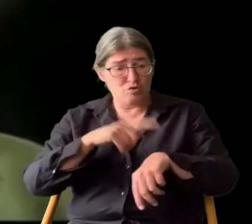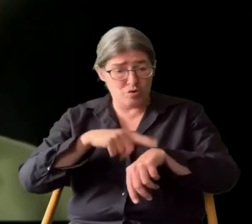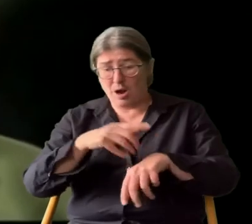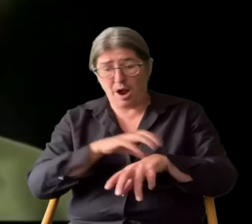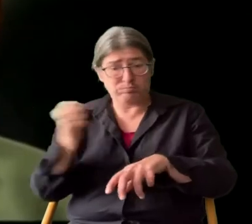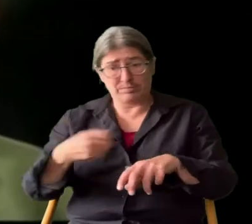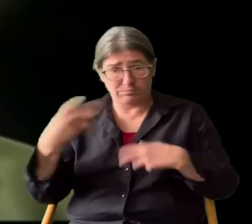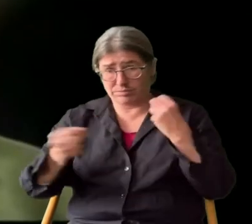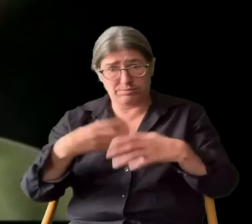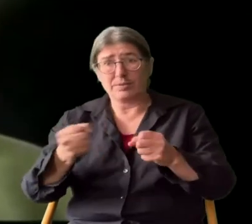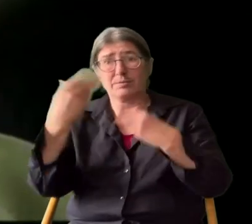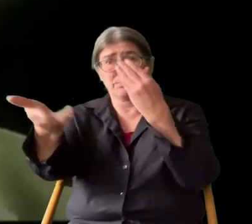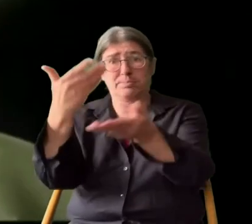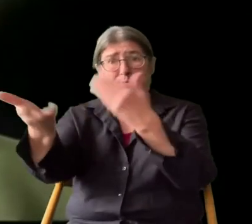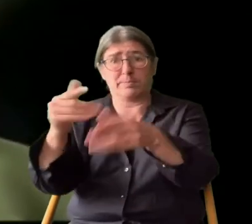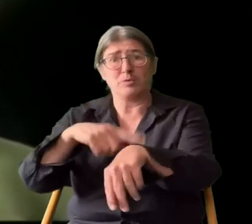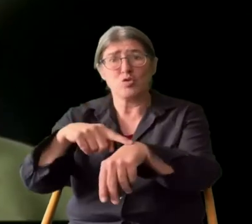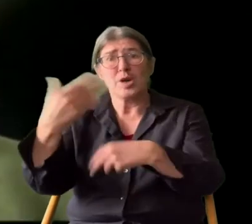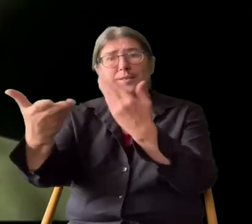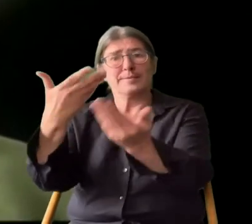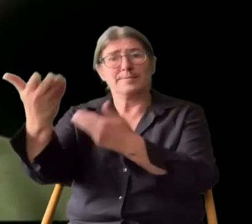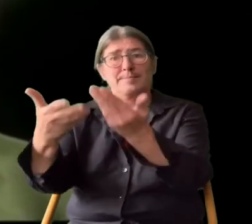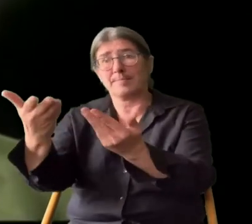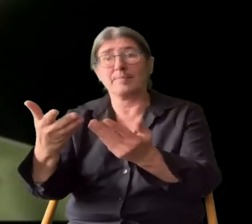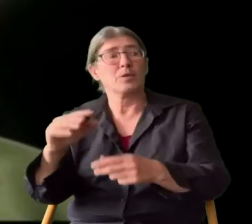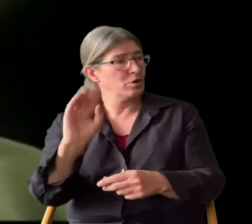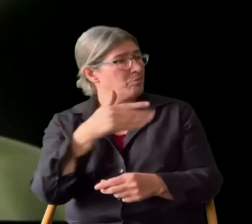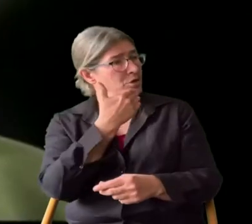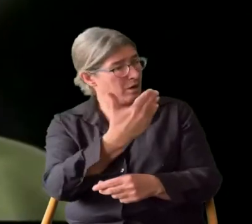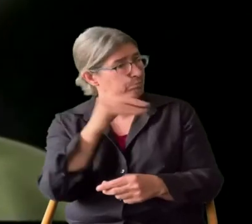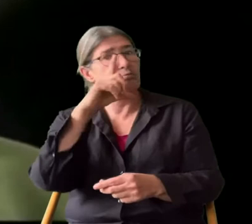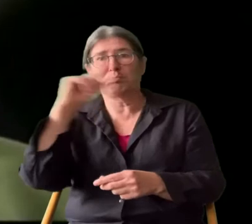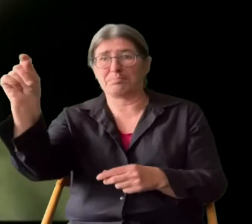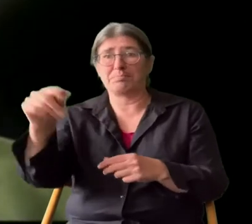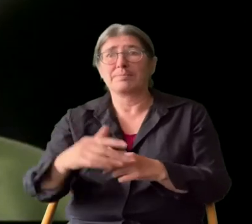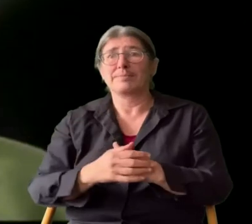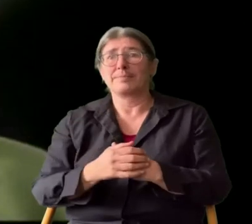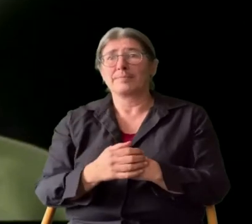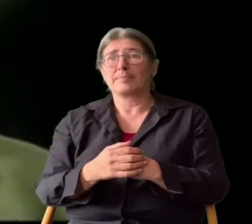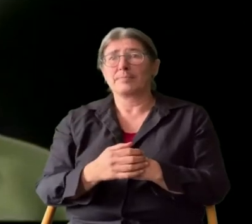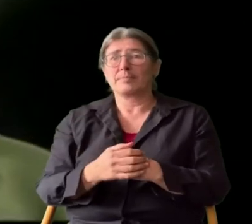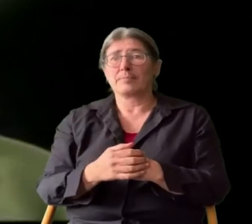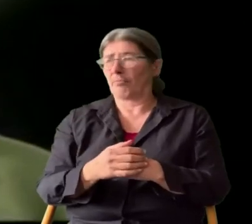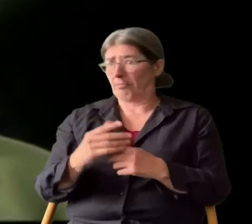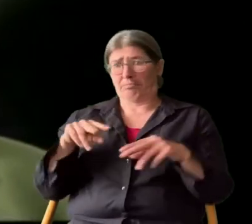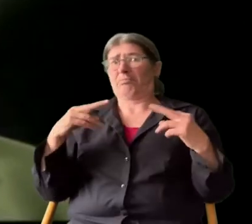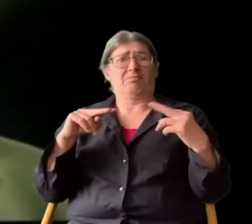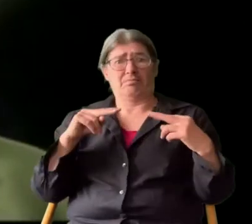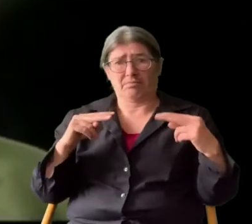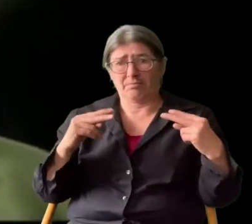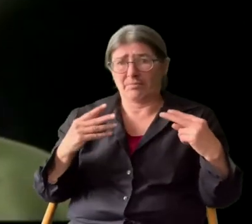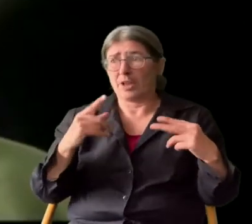hatten, die Uhr von der Hand oder sonst wo, gaben dem einen Haufen Uhren. Und er hat sich sogar noch bedankt und ist gegangen. Wir waren